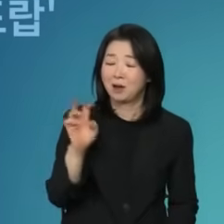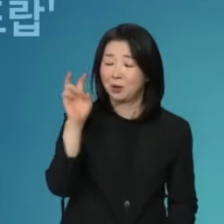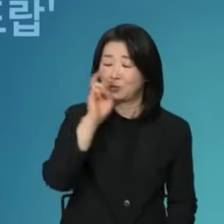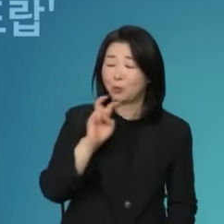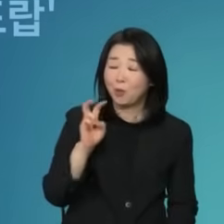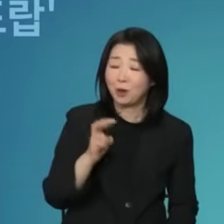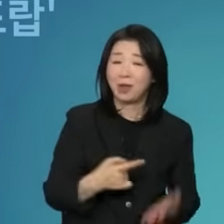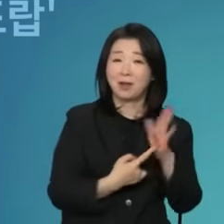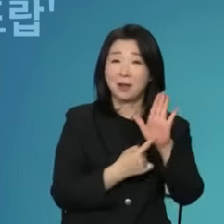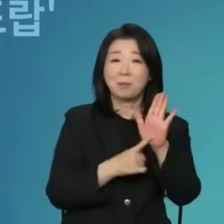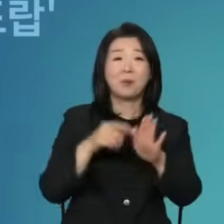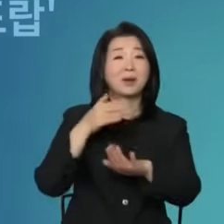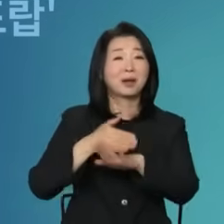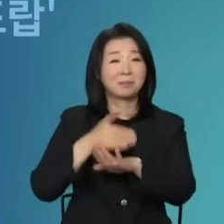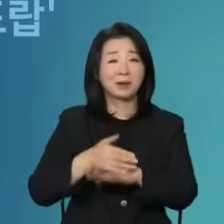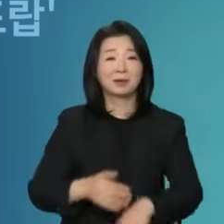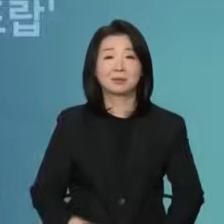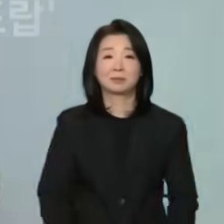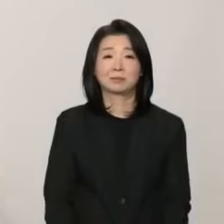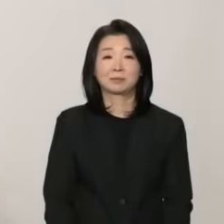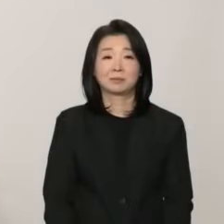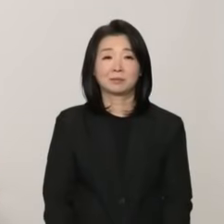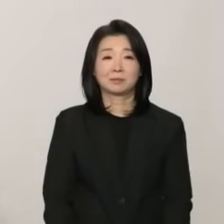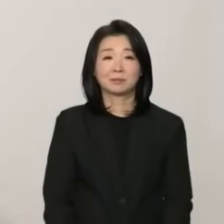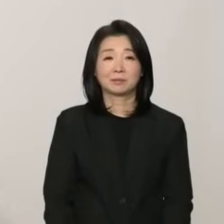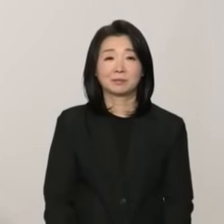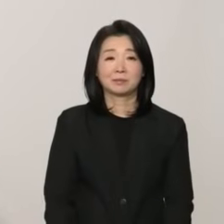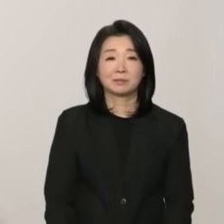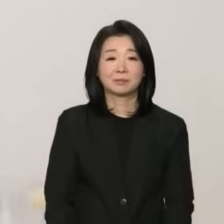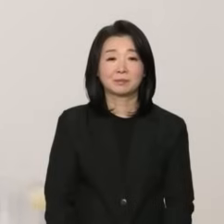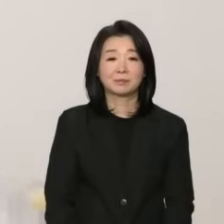제목, 감사합니다입니다.